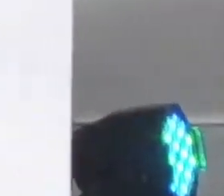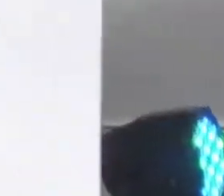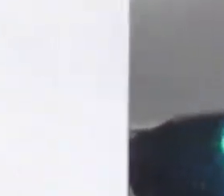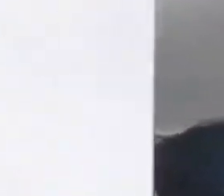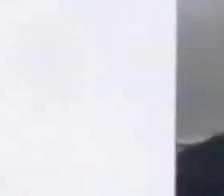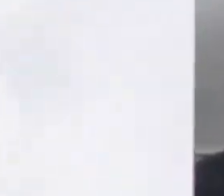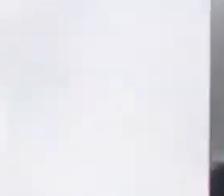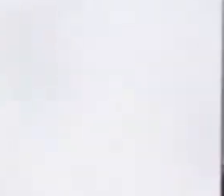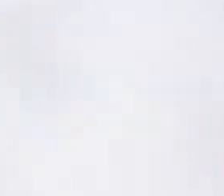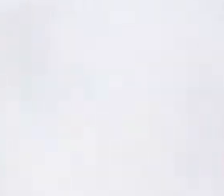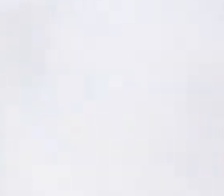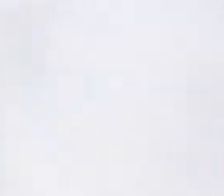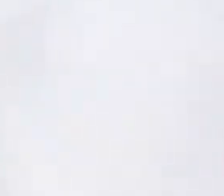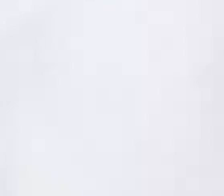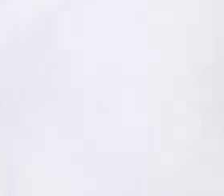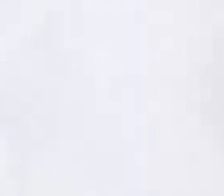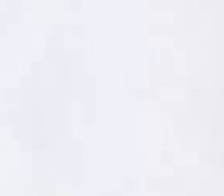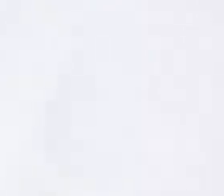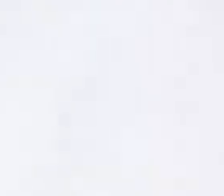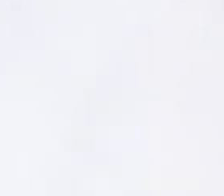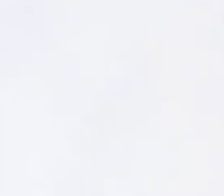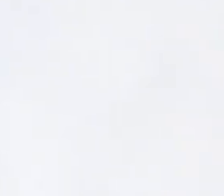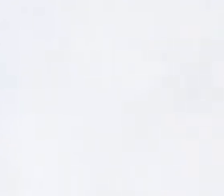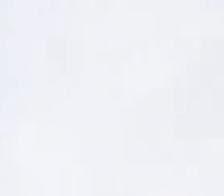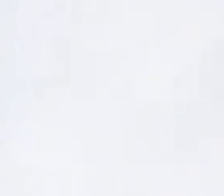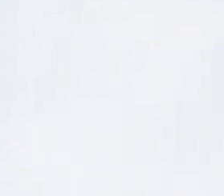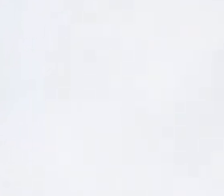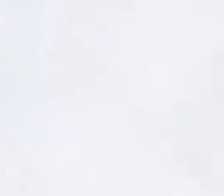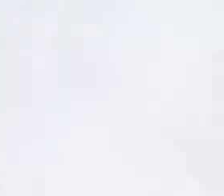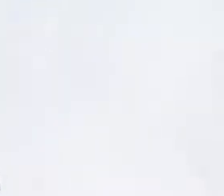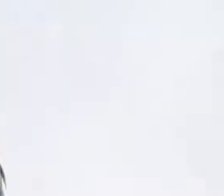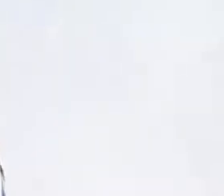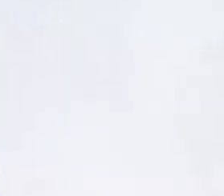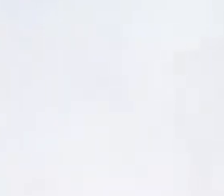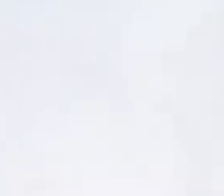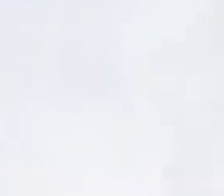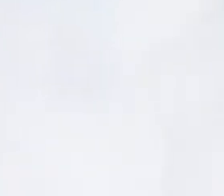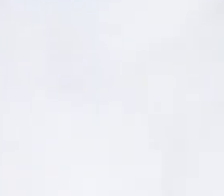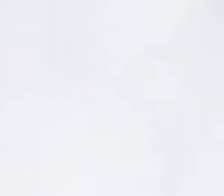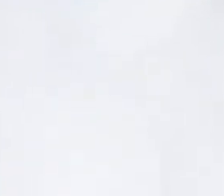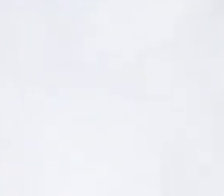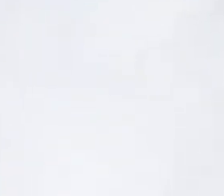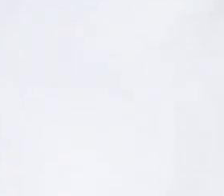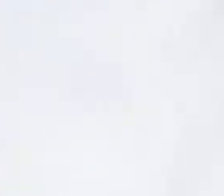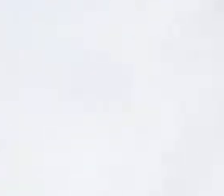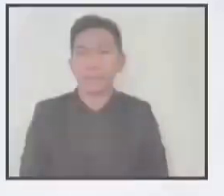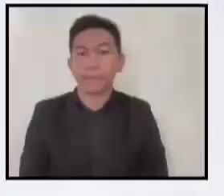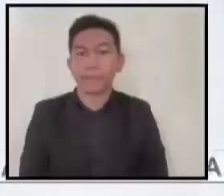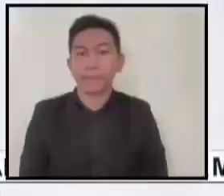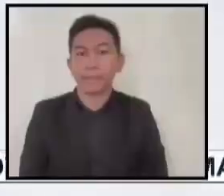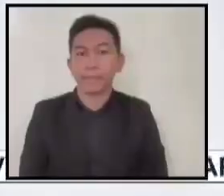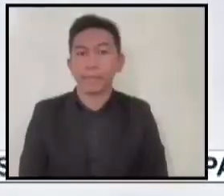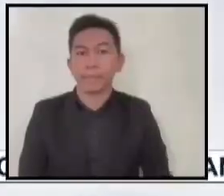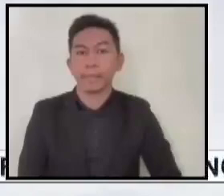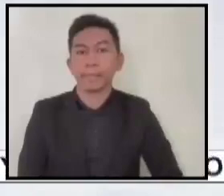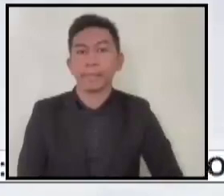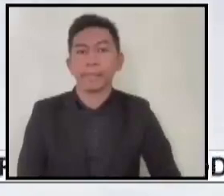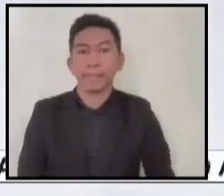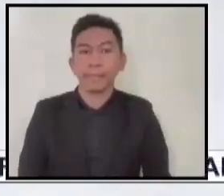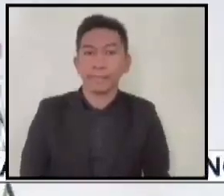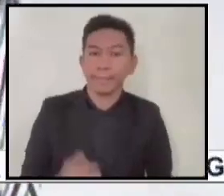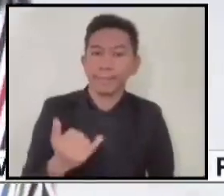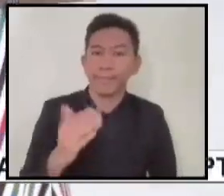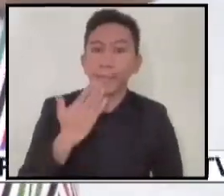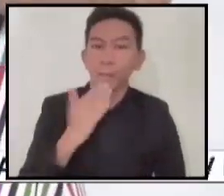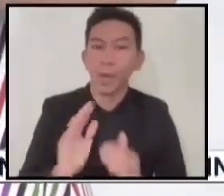Ating performer of the day na si Nathan Randal. Na sa murang edad ay marami ng achievements bilang isang singer. Good morning, Nathan. Good morning.